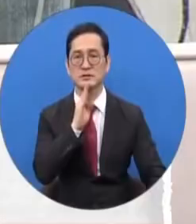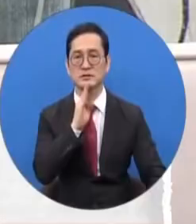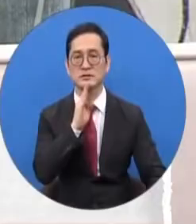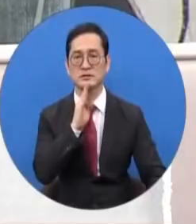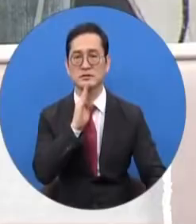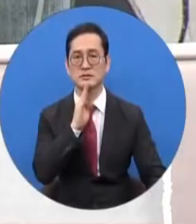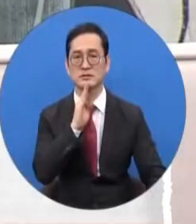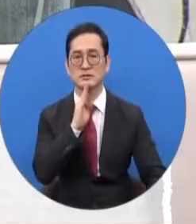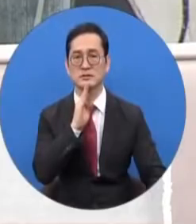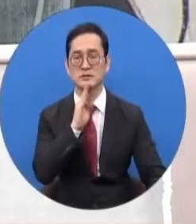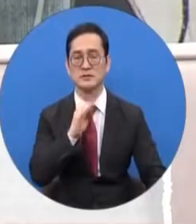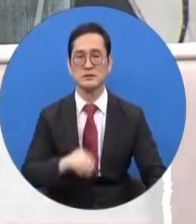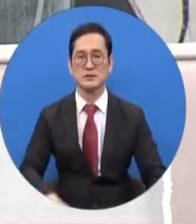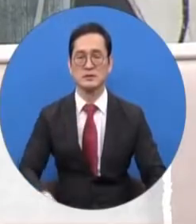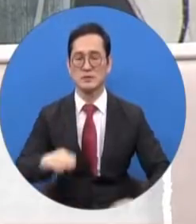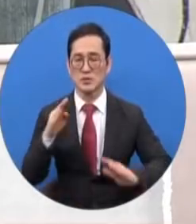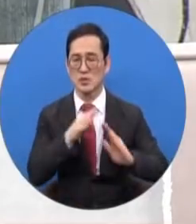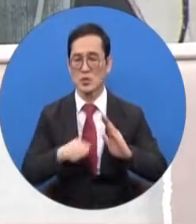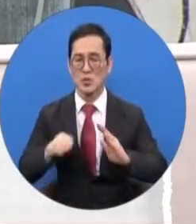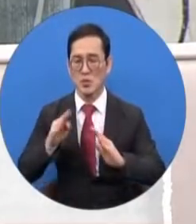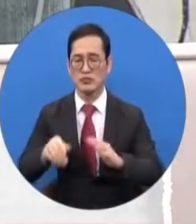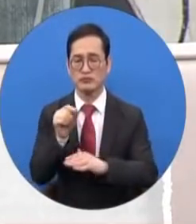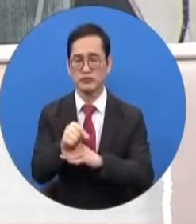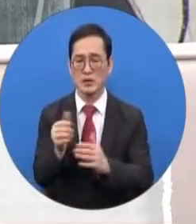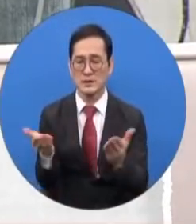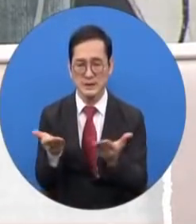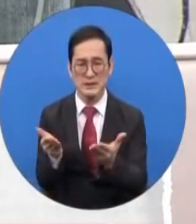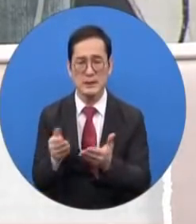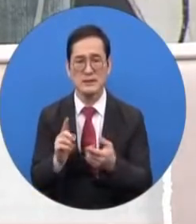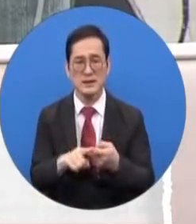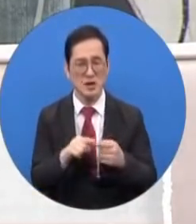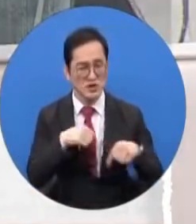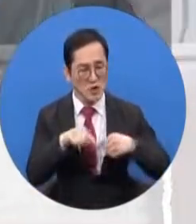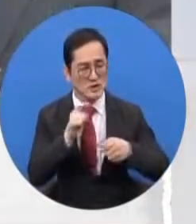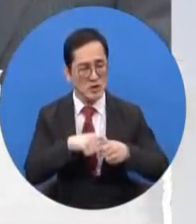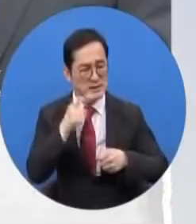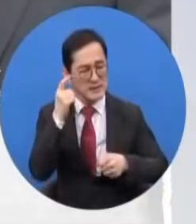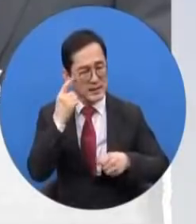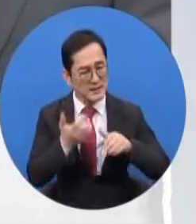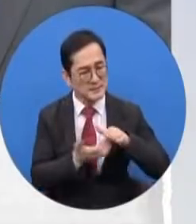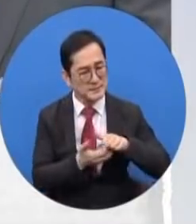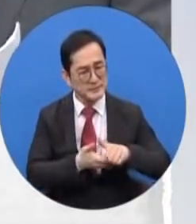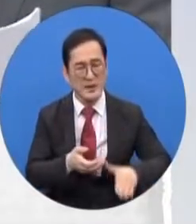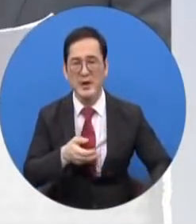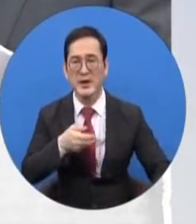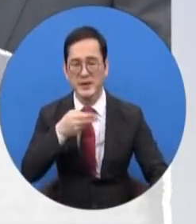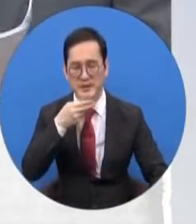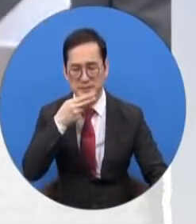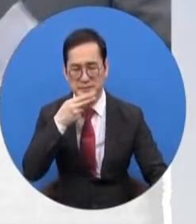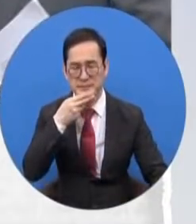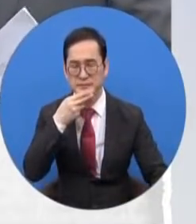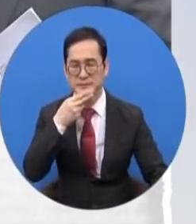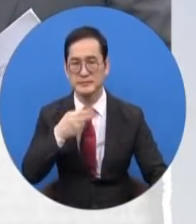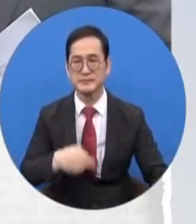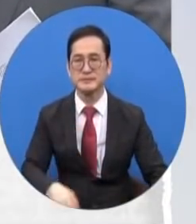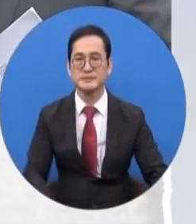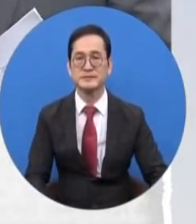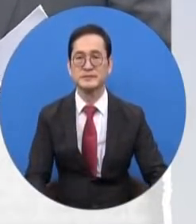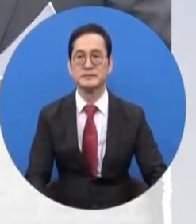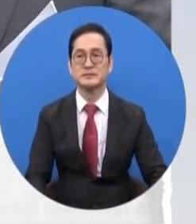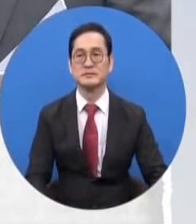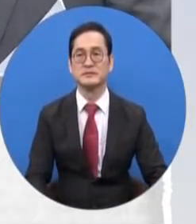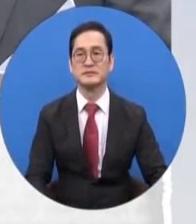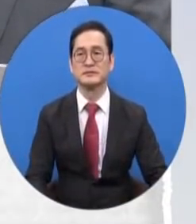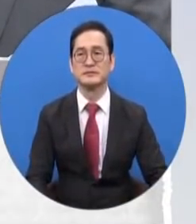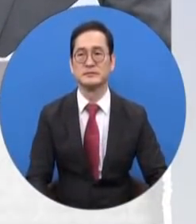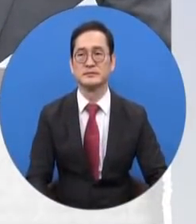중에 한 명입니다. 사실상 이재명 기자의 말 중에 일부분은 저는 맞다고 보는데 그게 뭐냐면 이미 운신의 폭을 다